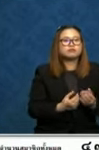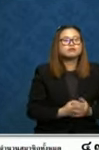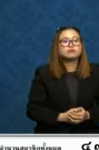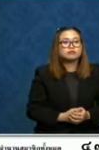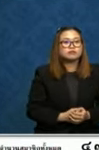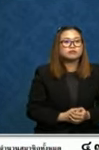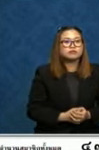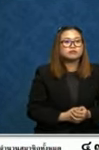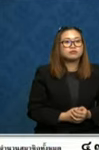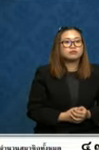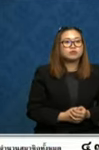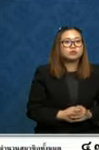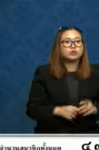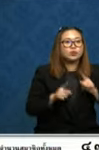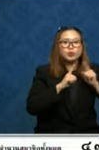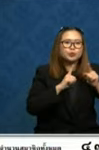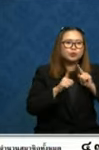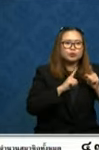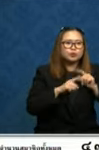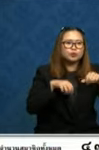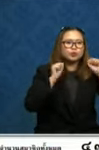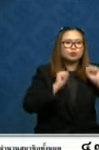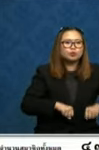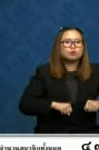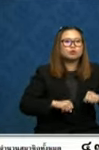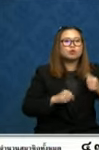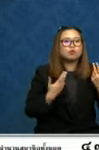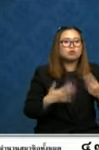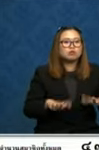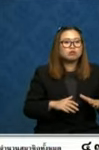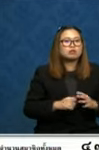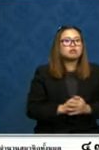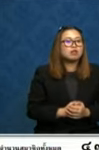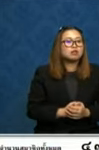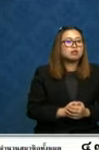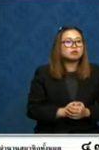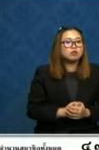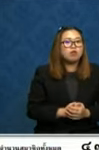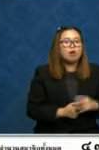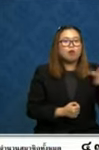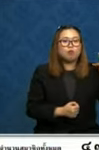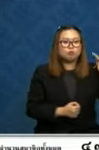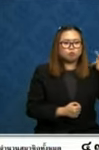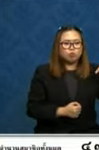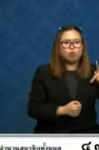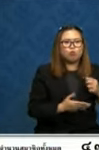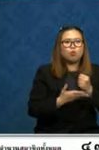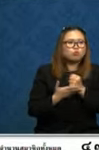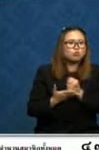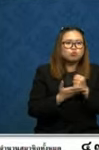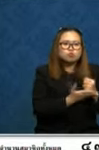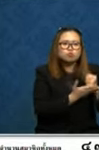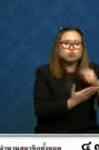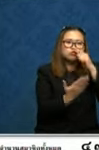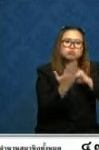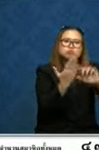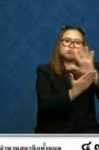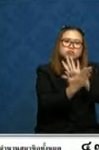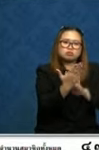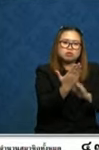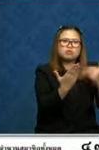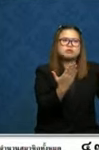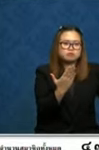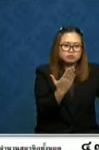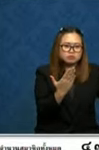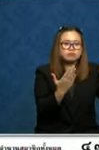ก็คือตกลงแล้วเนี่ยกิจการที่กองทัพทําเป็นประโยชน์ต่อประเทศชาติหรือไม่บางกรณีเป็นที่น่าส